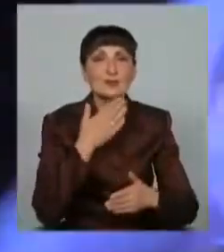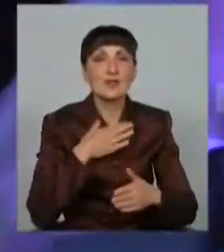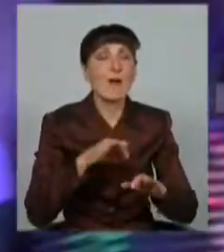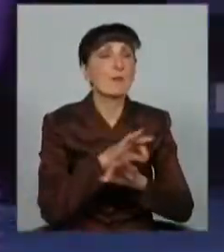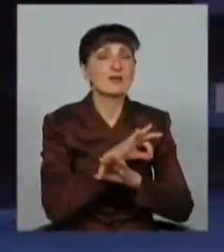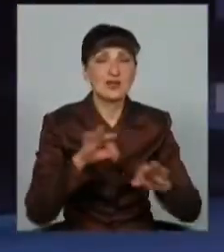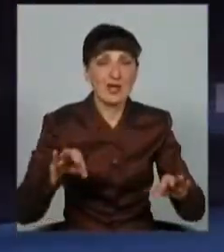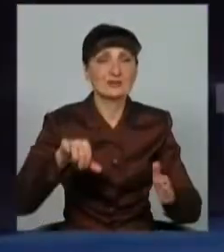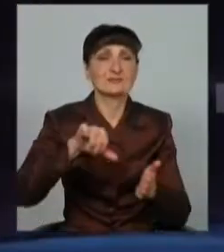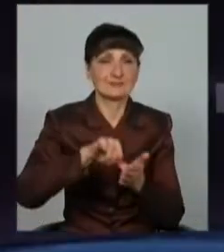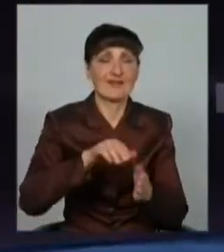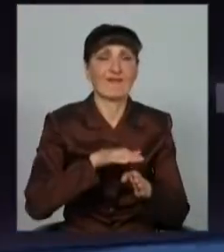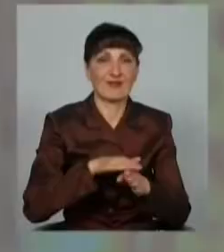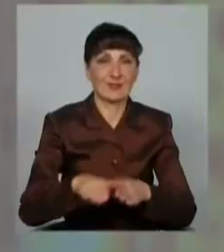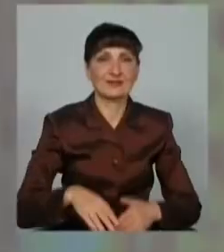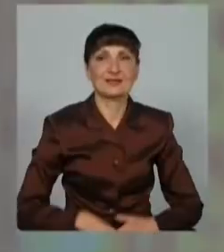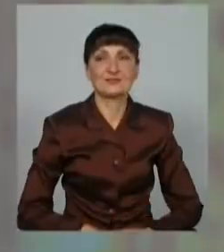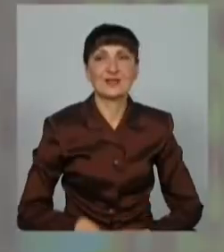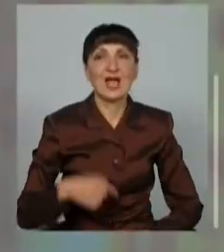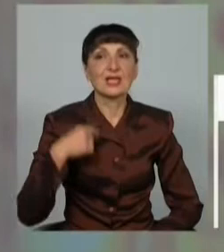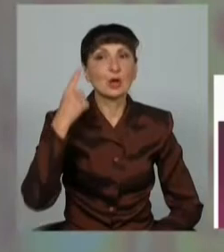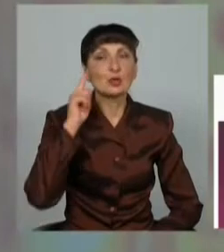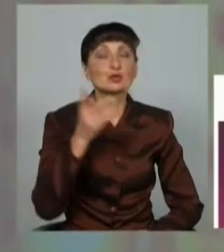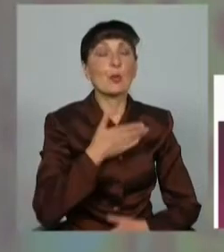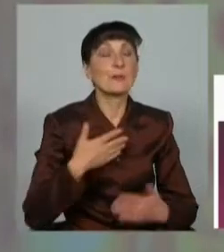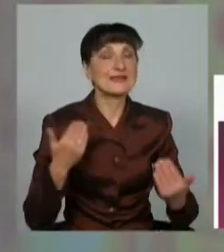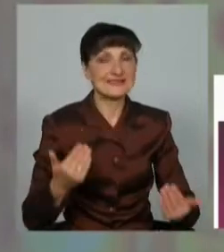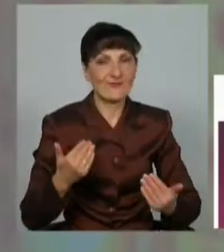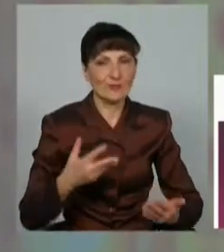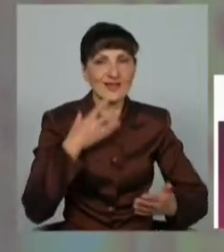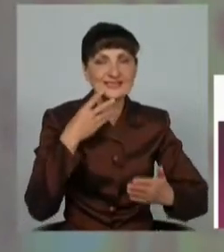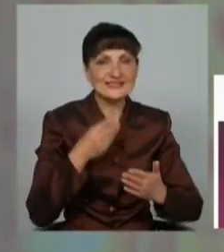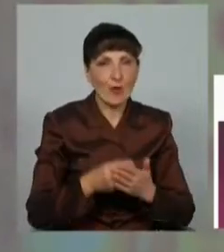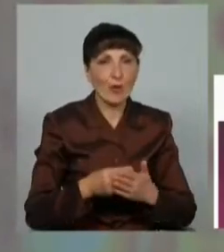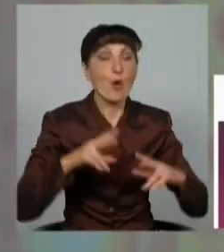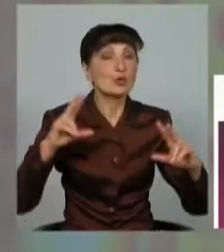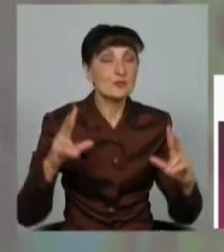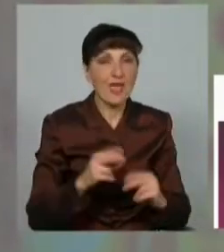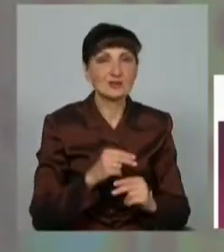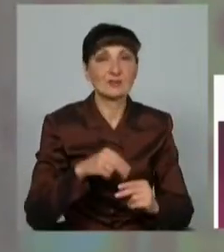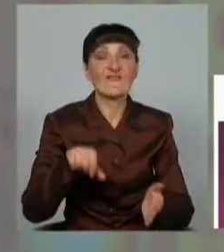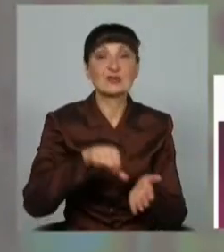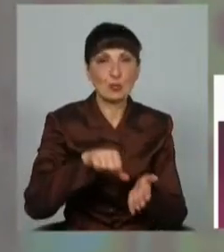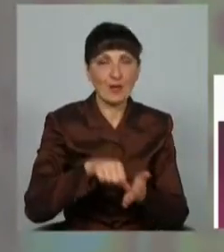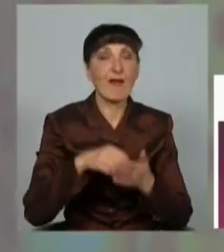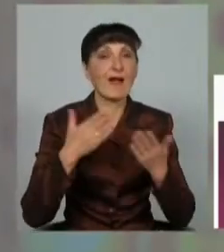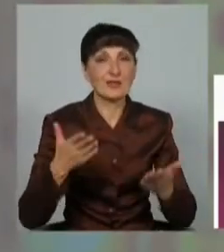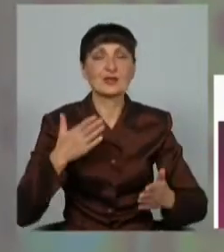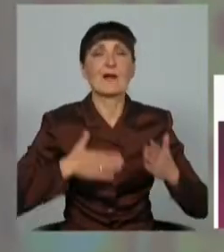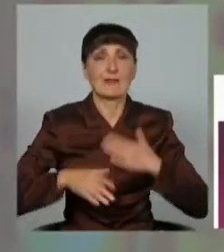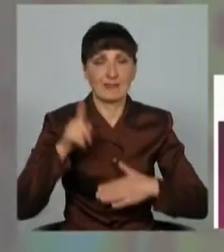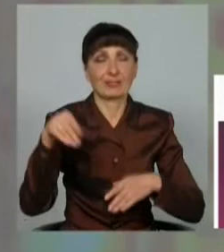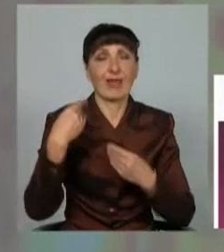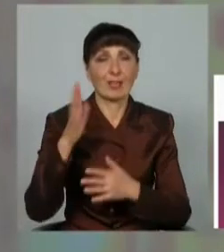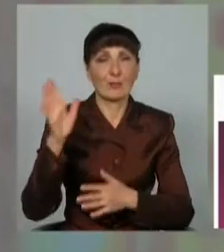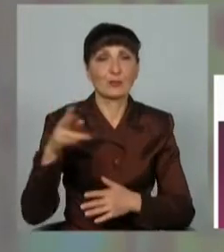блестяще справился с задачей. Я думаю, что мы сегодня вот своим успешным, надеюсь, выступлением, конечно, порадуем его. И